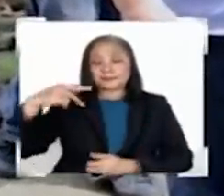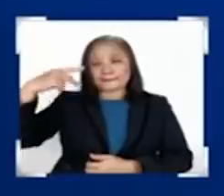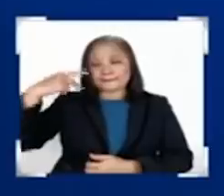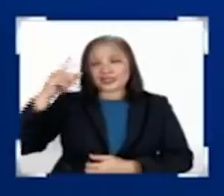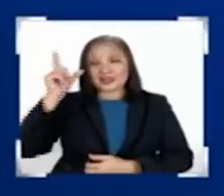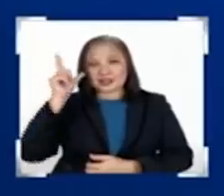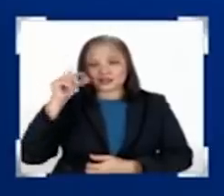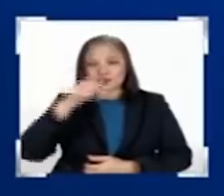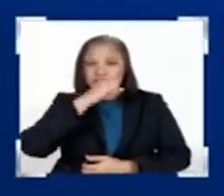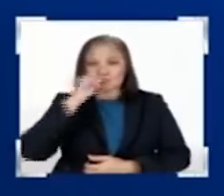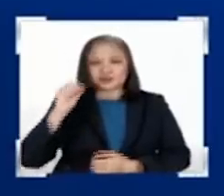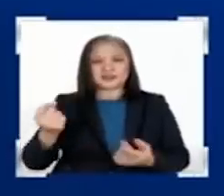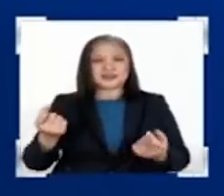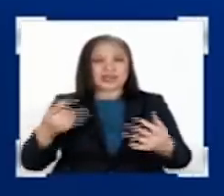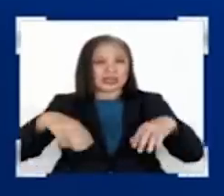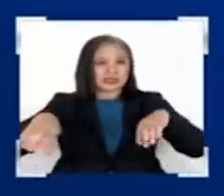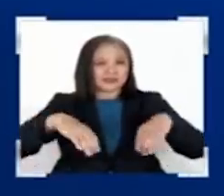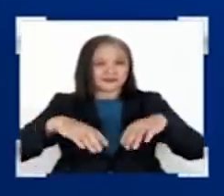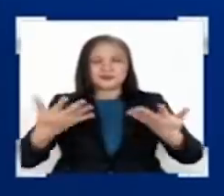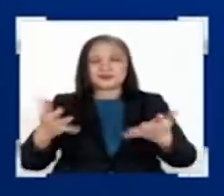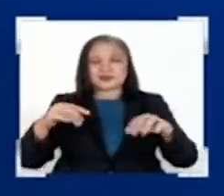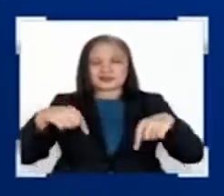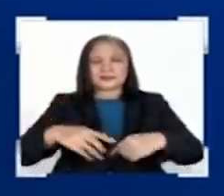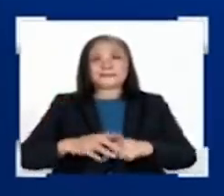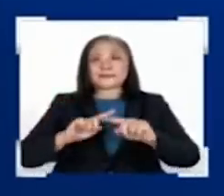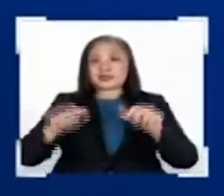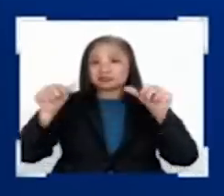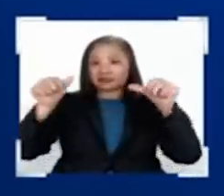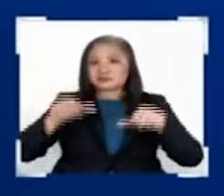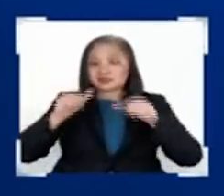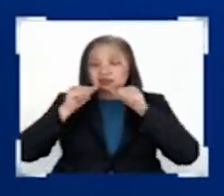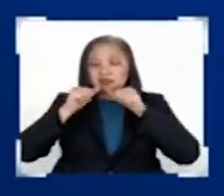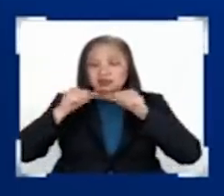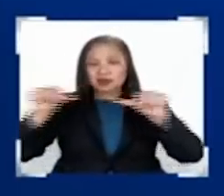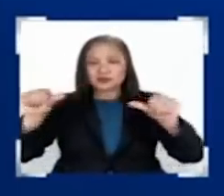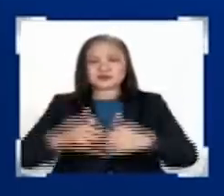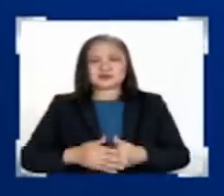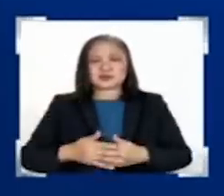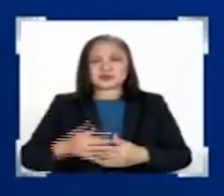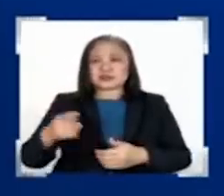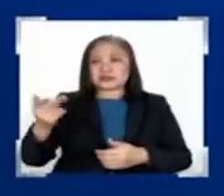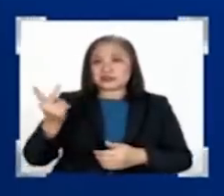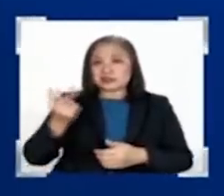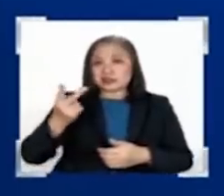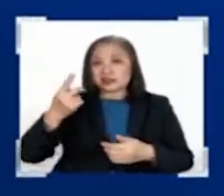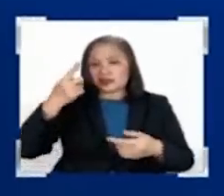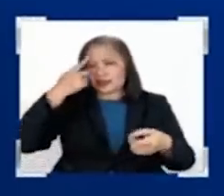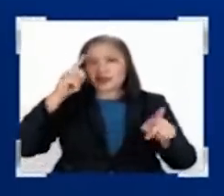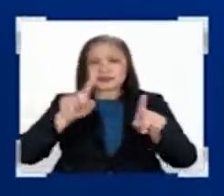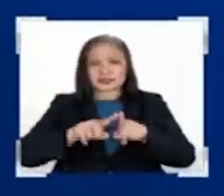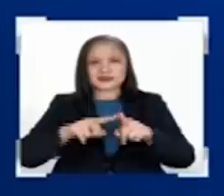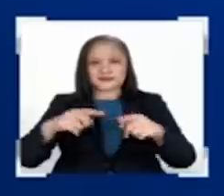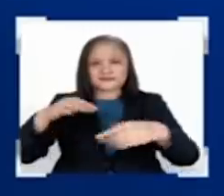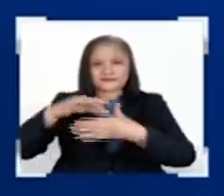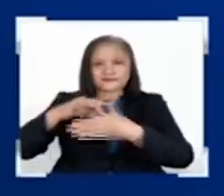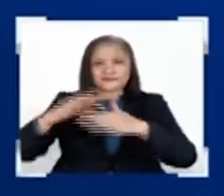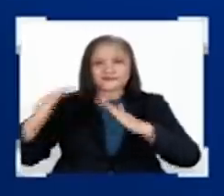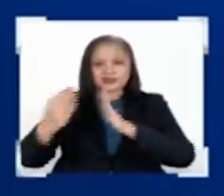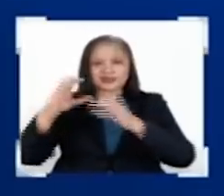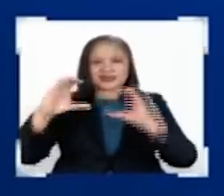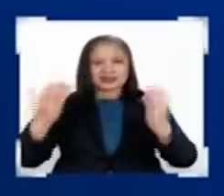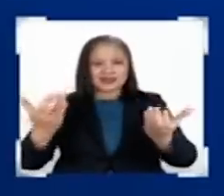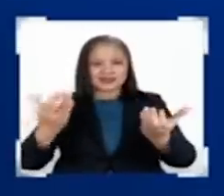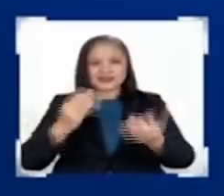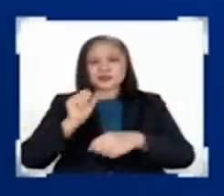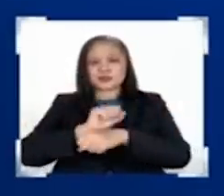ngayong araw. Pero sa isang press release, sinabi nilang pabor sila sa pagbabalik ng face-to-face na klase at trabaho na malaking tulong daw